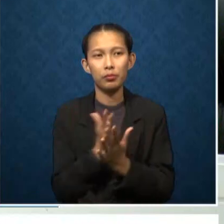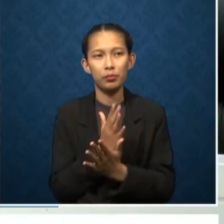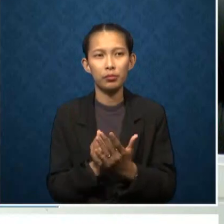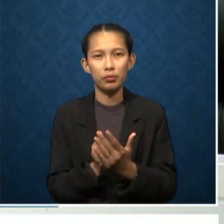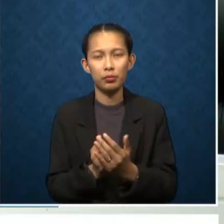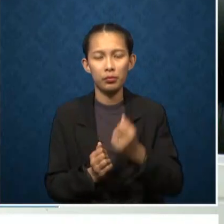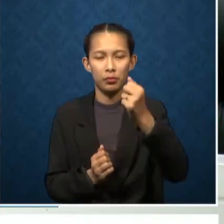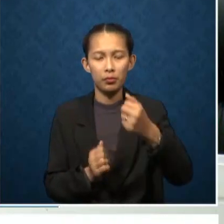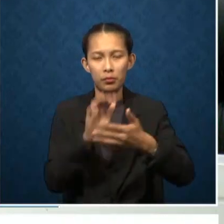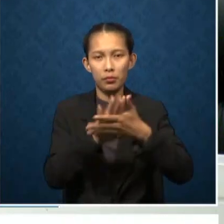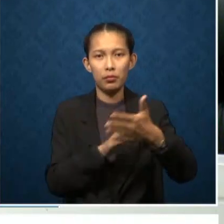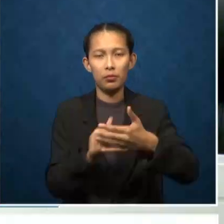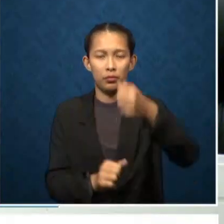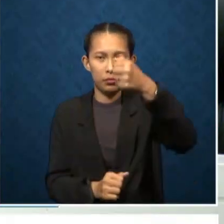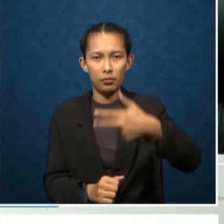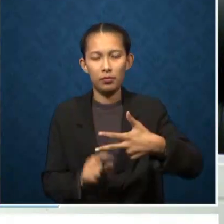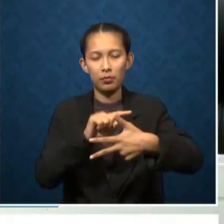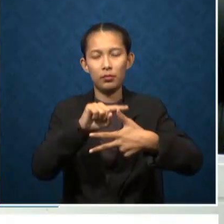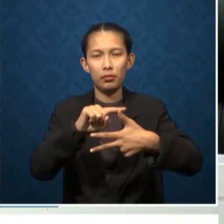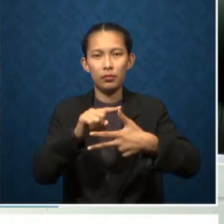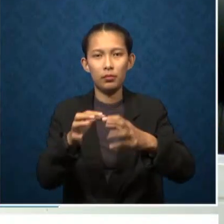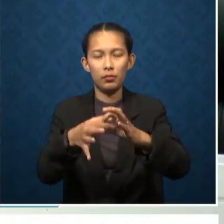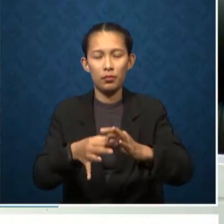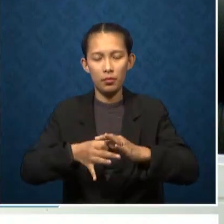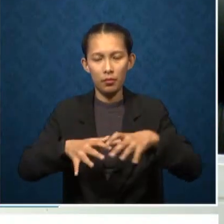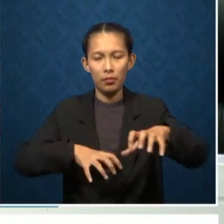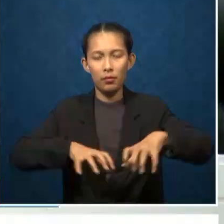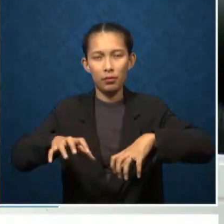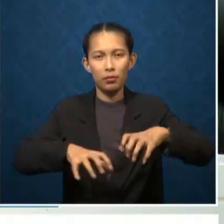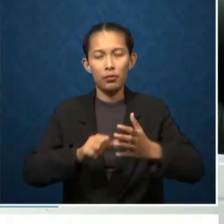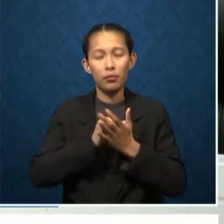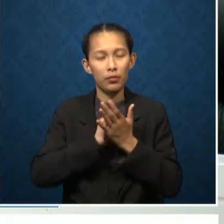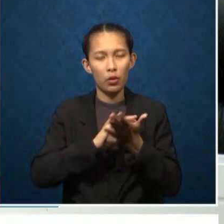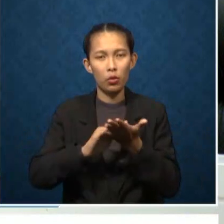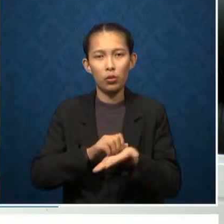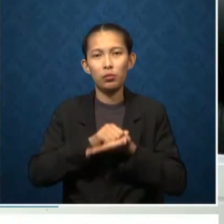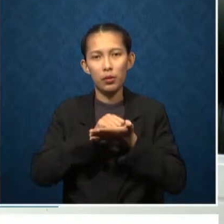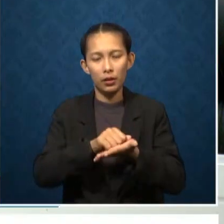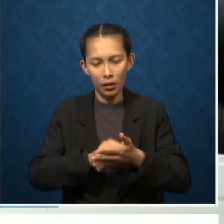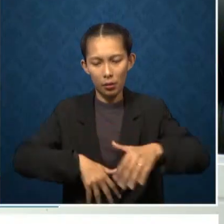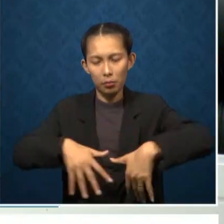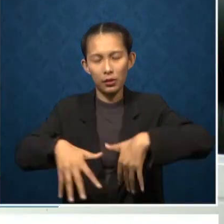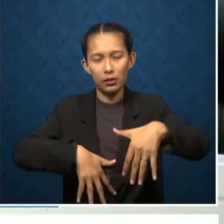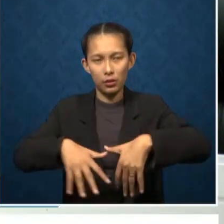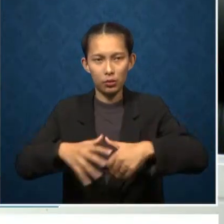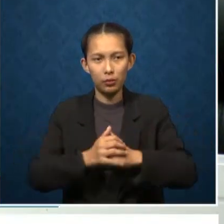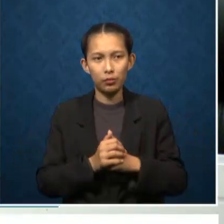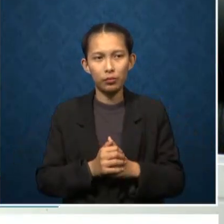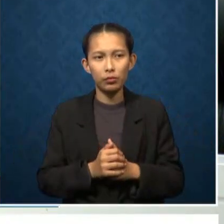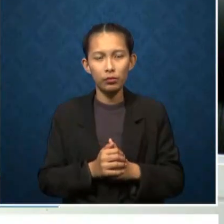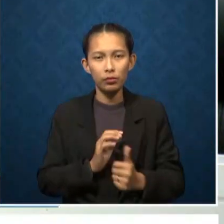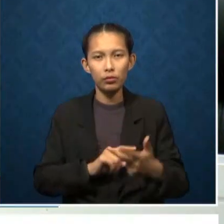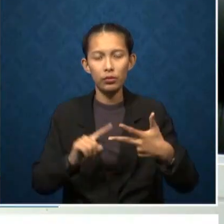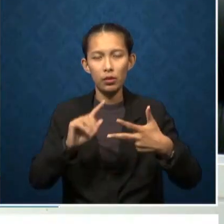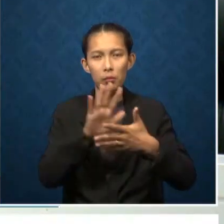3ยุทธศาสตร์สำคัญด้วยกันนะคะยุทธศาสตร์แรกเป็นเรื่องของการบริหารบริการประชาชนนะคะยกระดับการบริการประชาชนยุทธศาสตร์